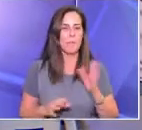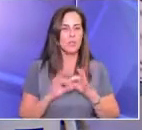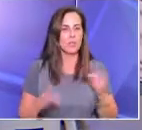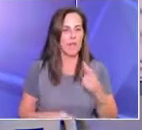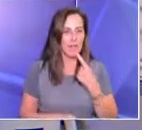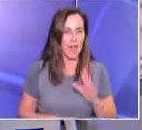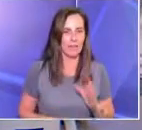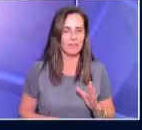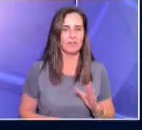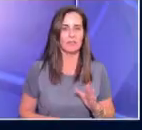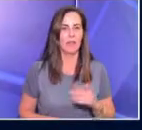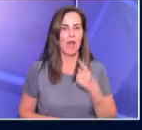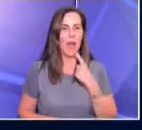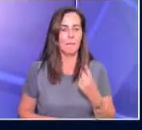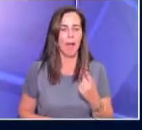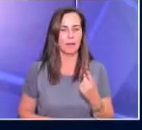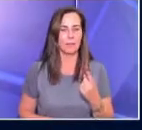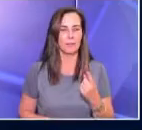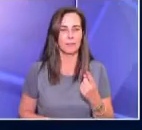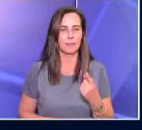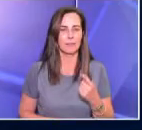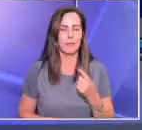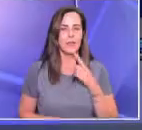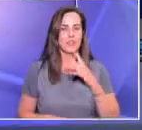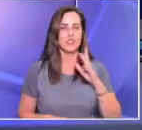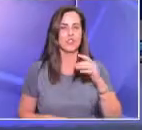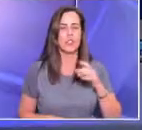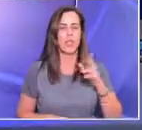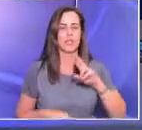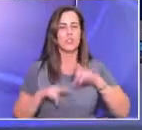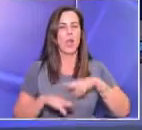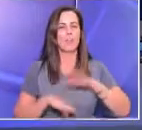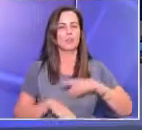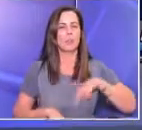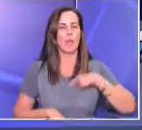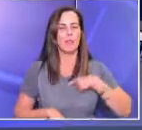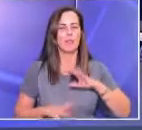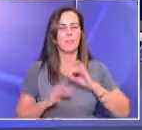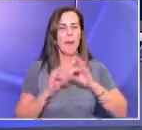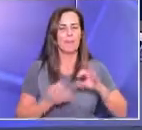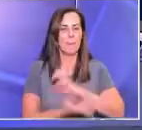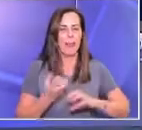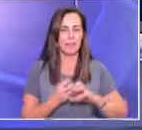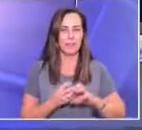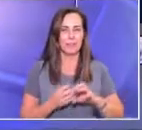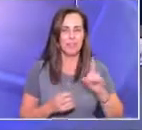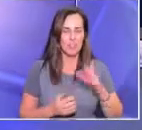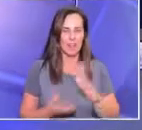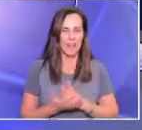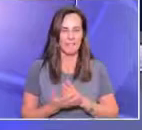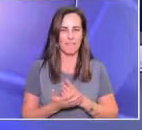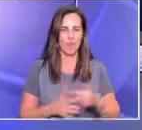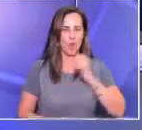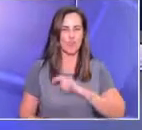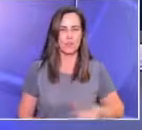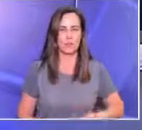שהתחלתי לומר קודם זה שדיברתם על, הזכרת את המילה הסתאבות, אז האפשרות, הפוטנציאל להסתאבות כשאתה